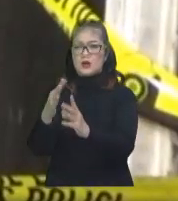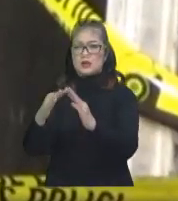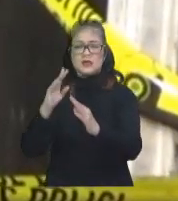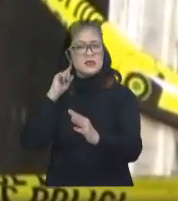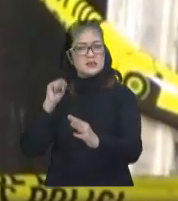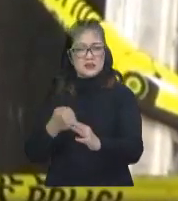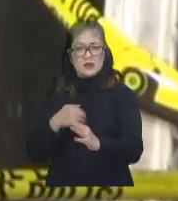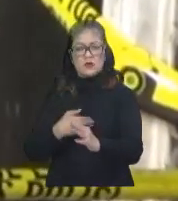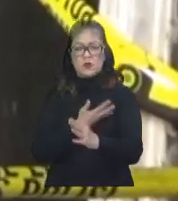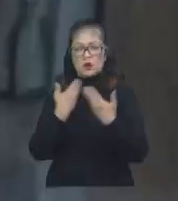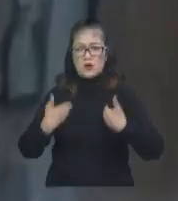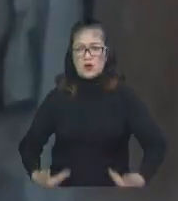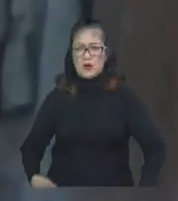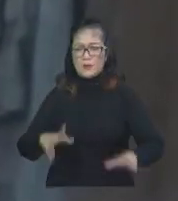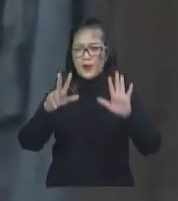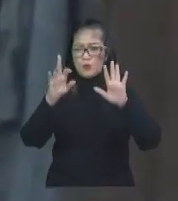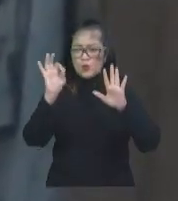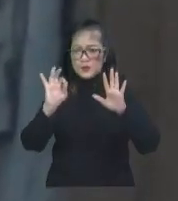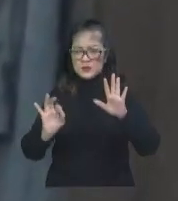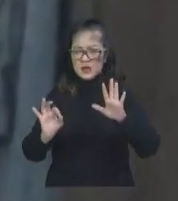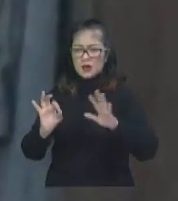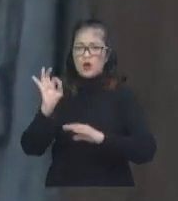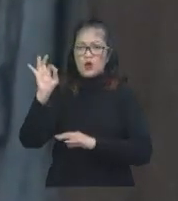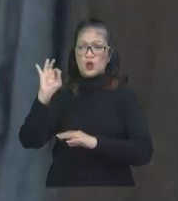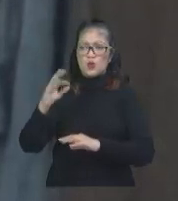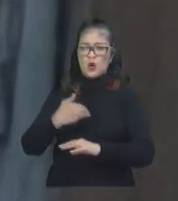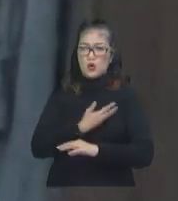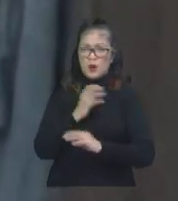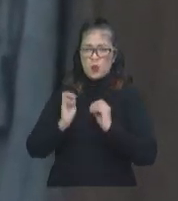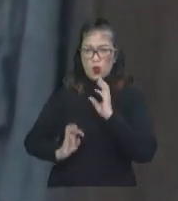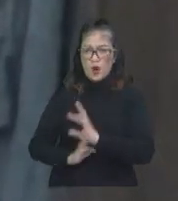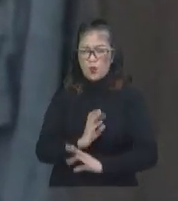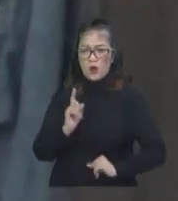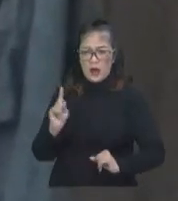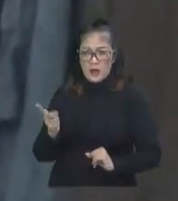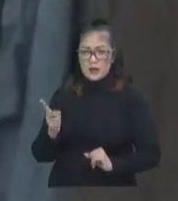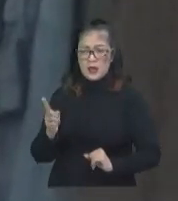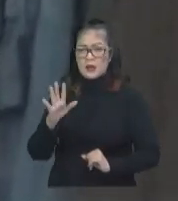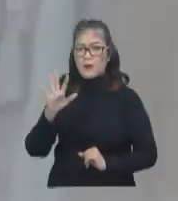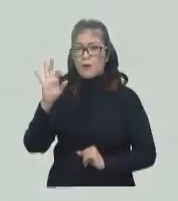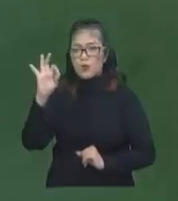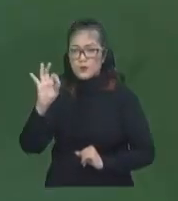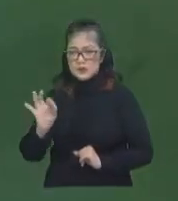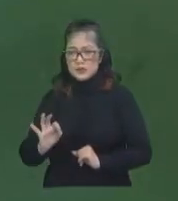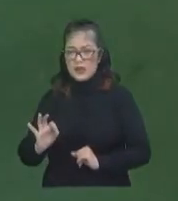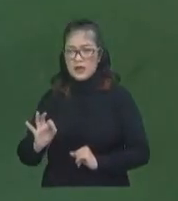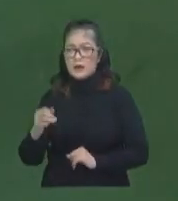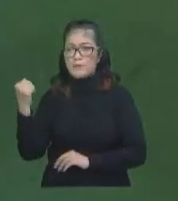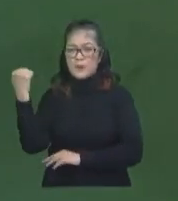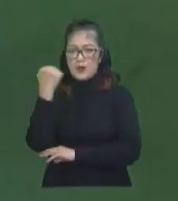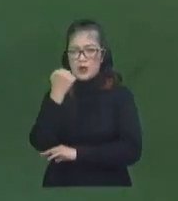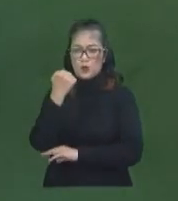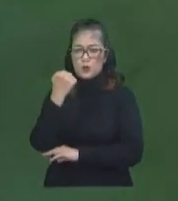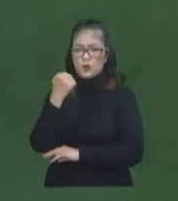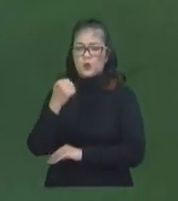sekujur tubuhnya. Begitu juga kedua orang tua korban yang mengalami luka bakar sekitar 50% termasuk pelaku. Pelaku dan korban